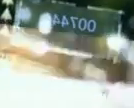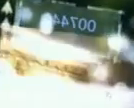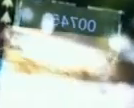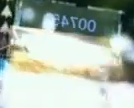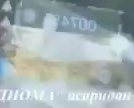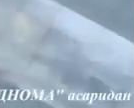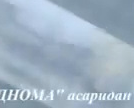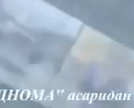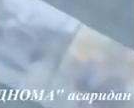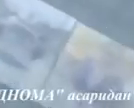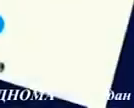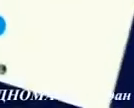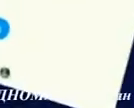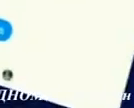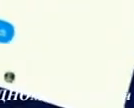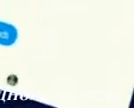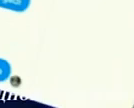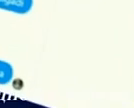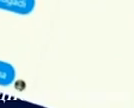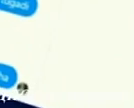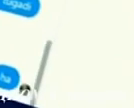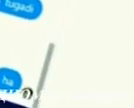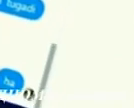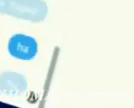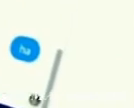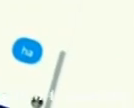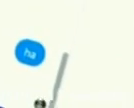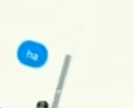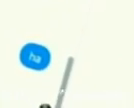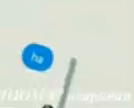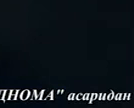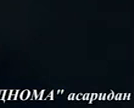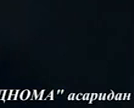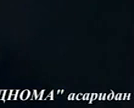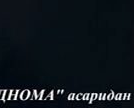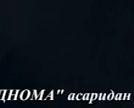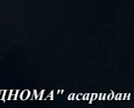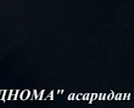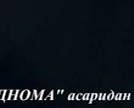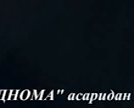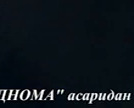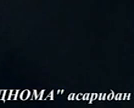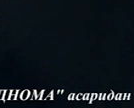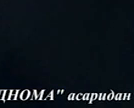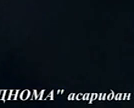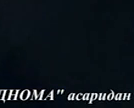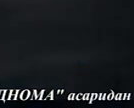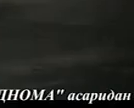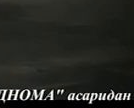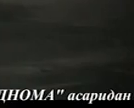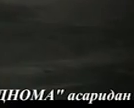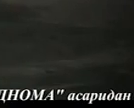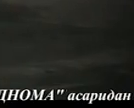keladi. Bo'shliq o'ta xavfli illat. Chunki unda zulmat bor. Zulmat